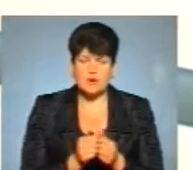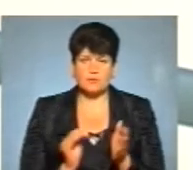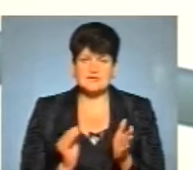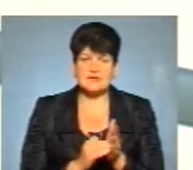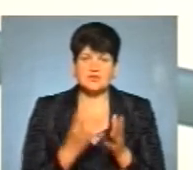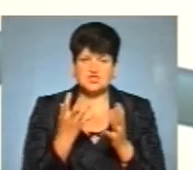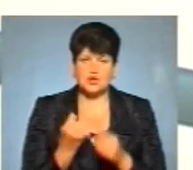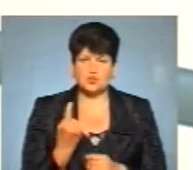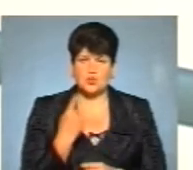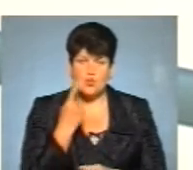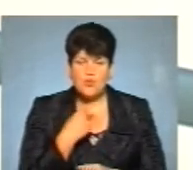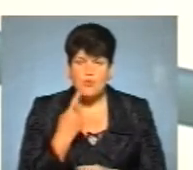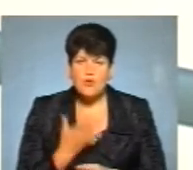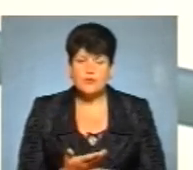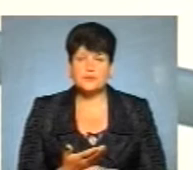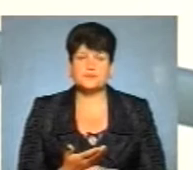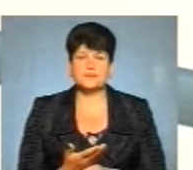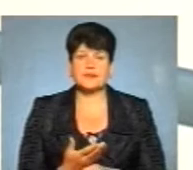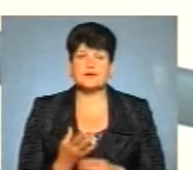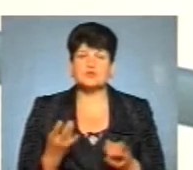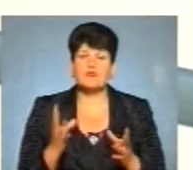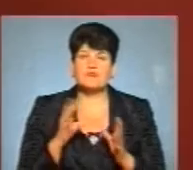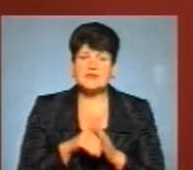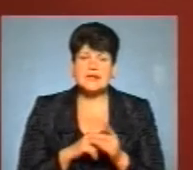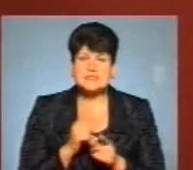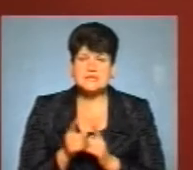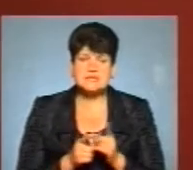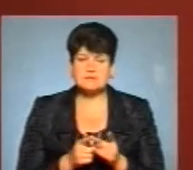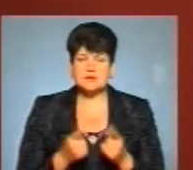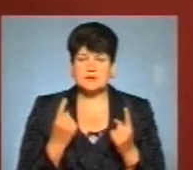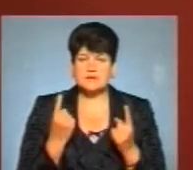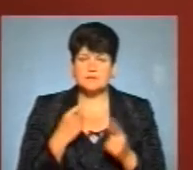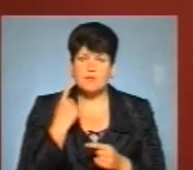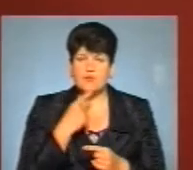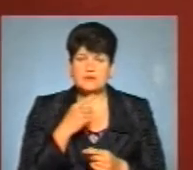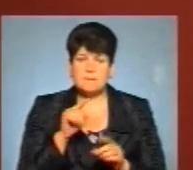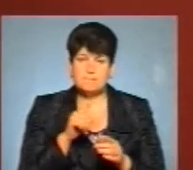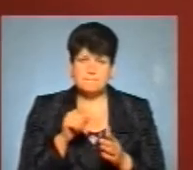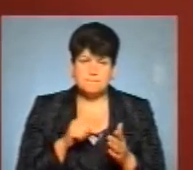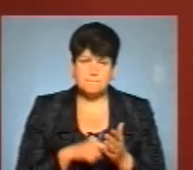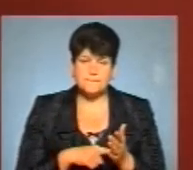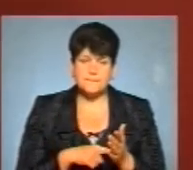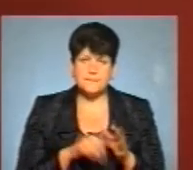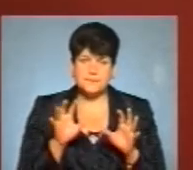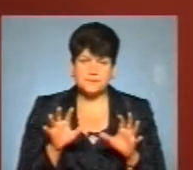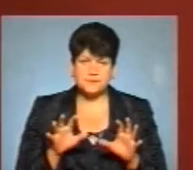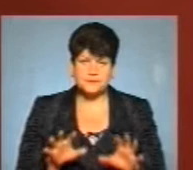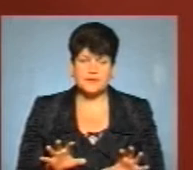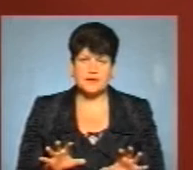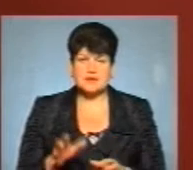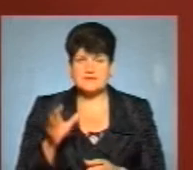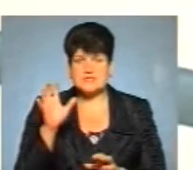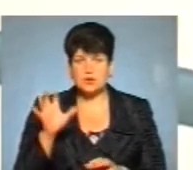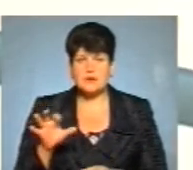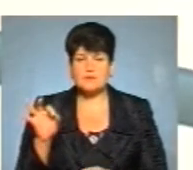але теж йдеться про те, щоб внести зміни докорінні і в мовне законодавство, і в законодавство про освіту.